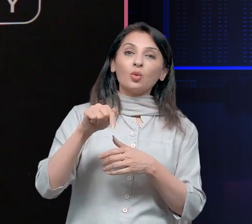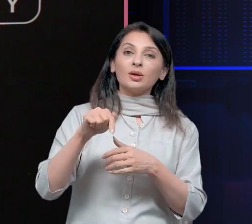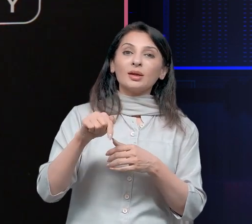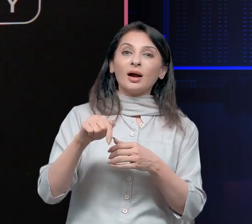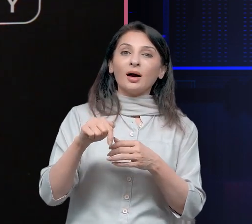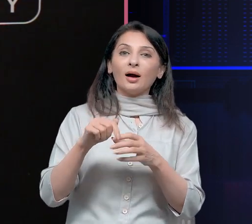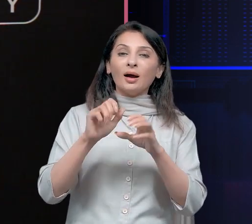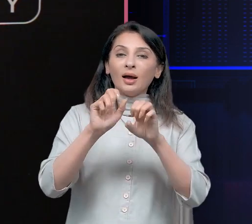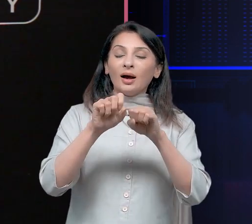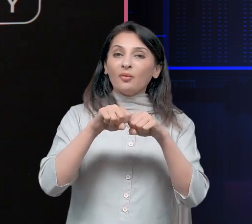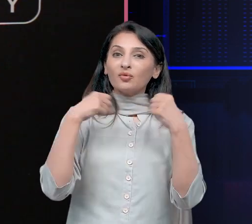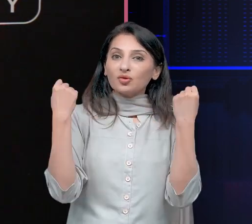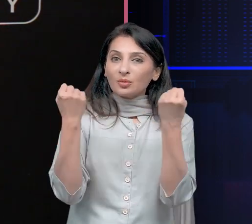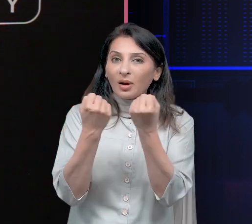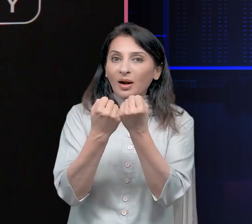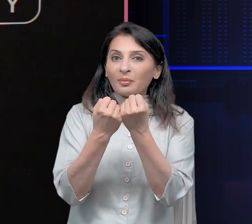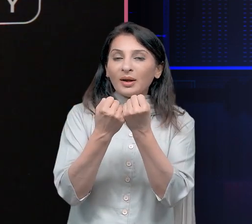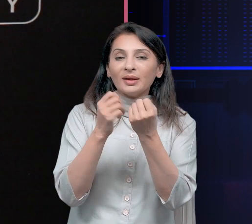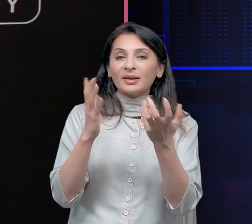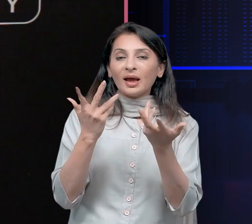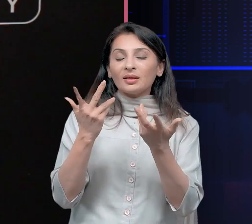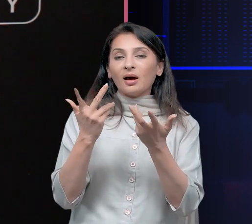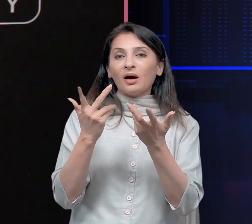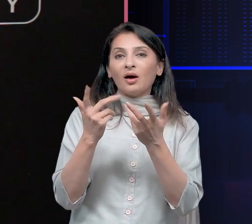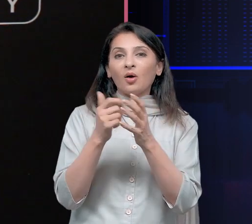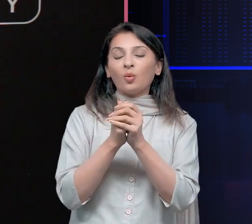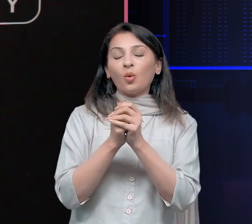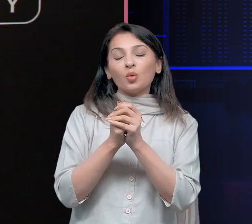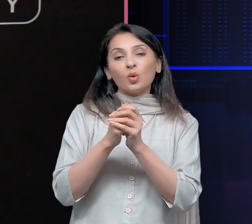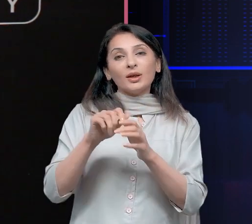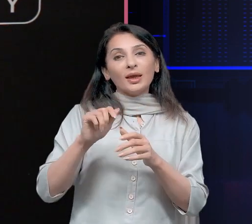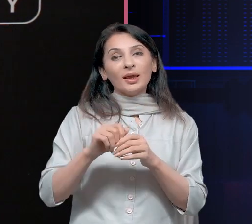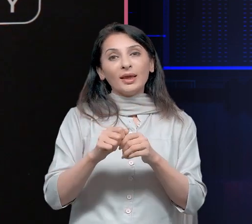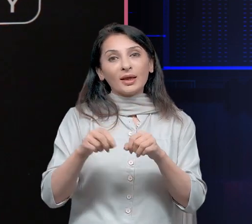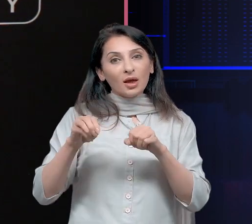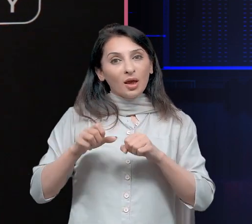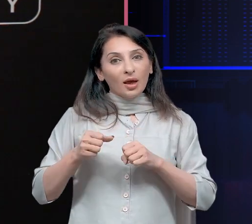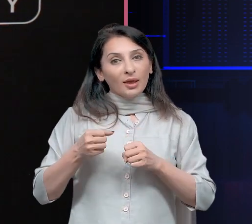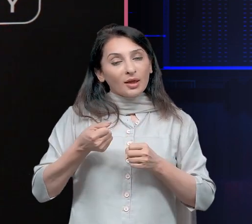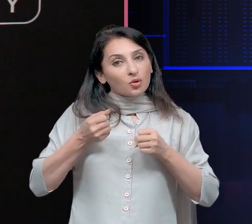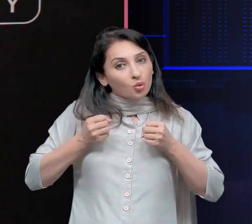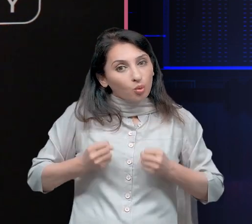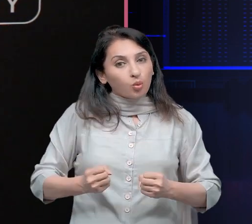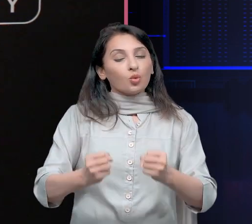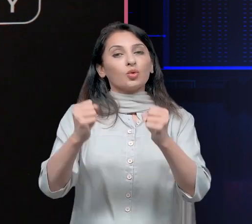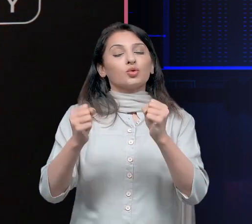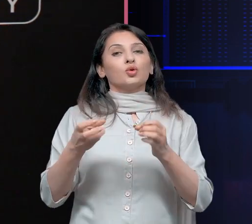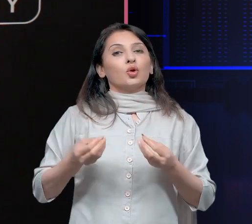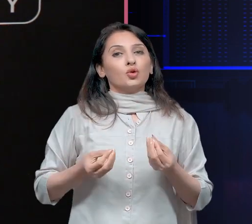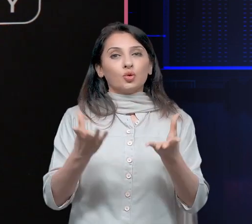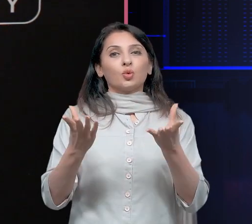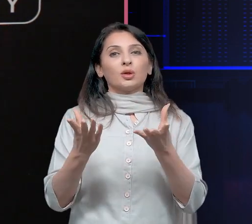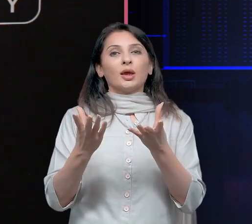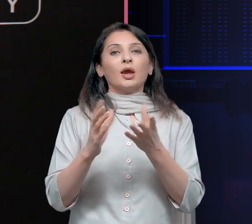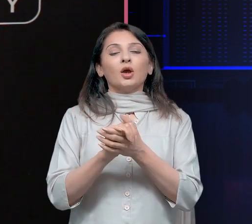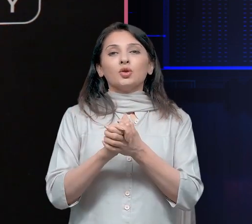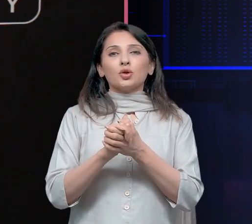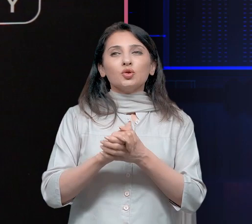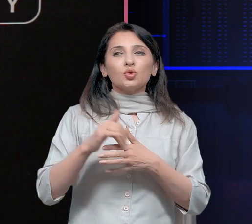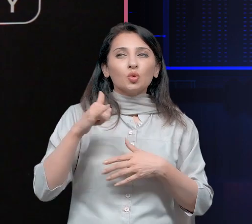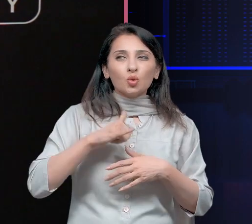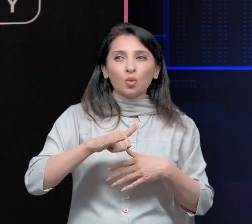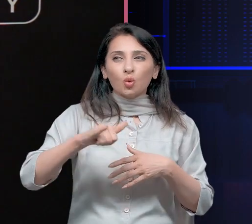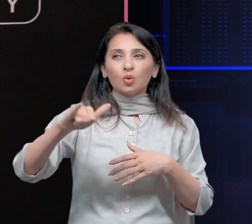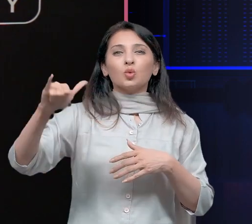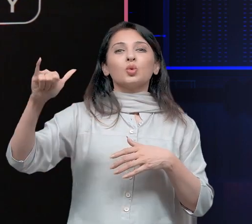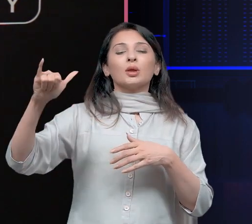मुहिम उन्होंने चलाई है, जहाँ के जो छोटी छोटी इलाके में जो औरतें हैं जो हैंडी क्राफ्ट का काम करती हैं, उनको हेल्प करें कि